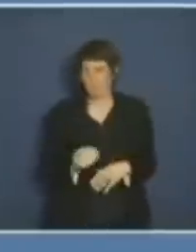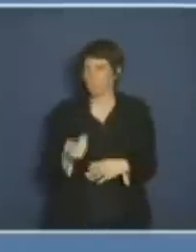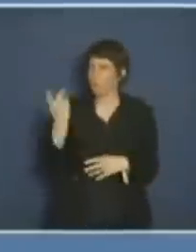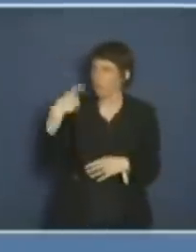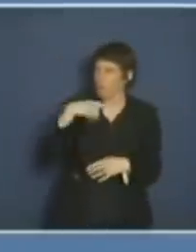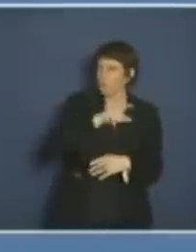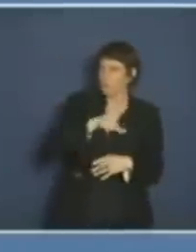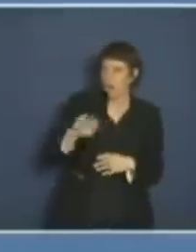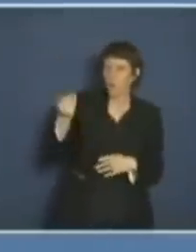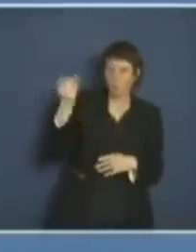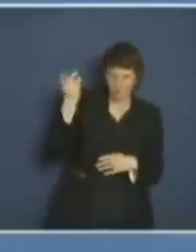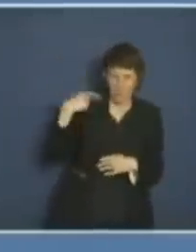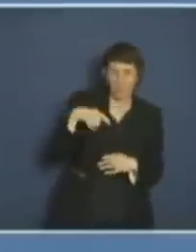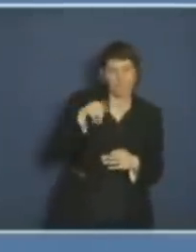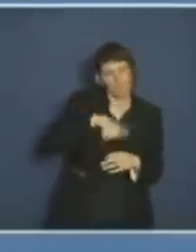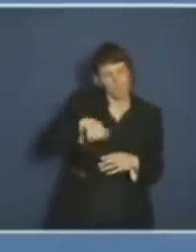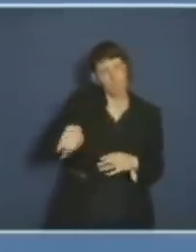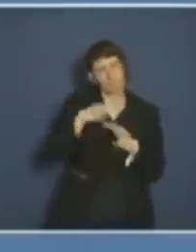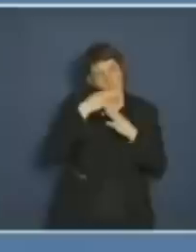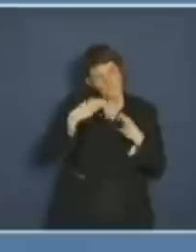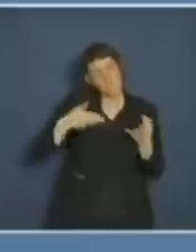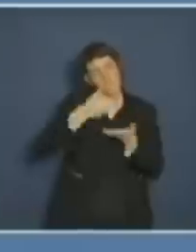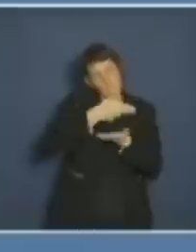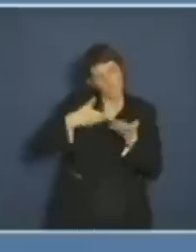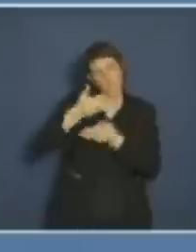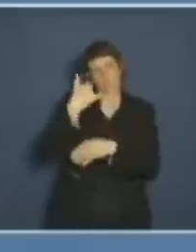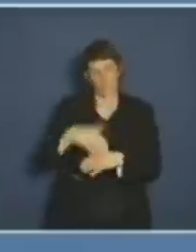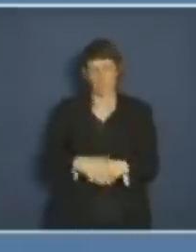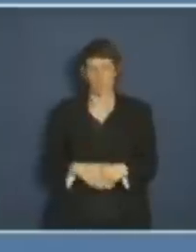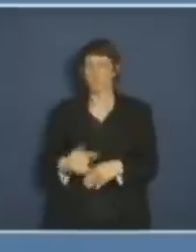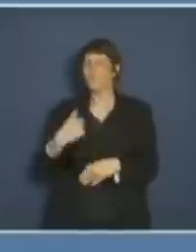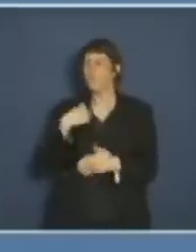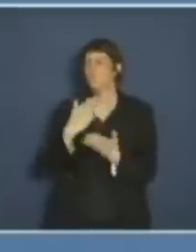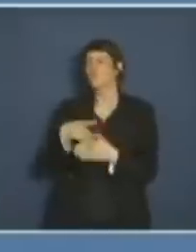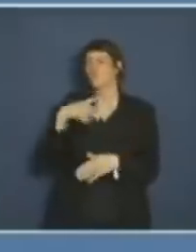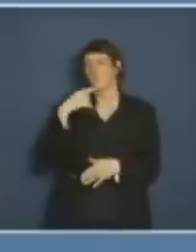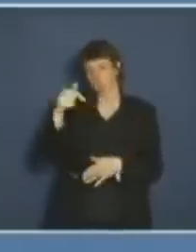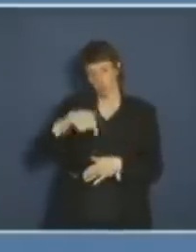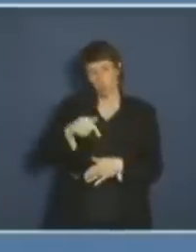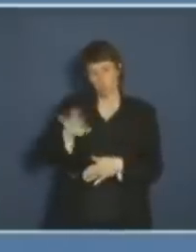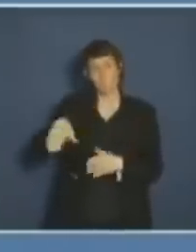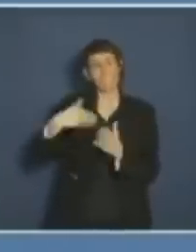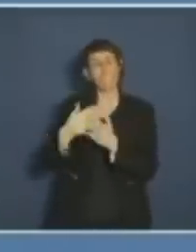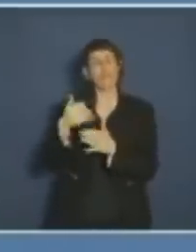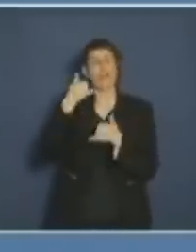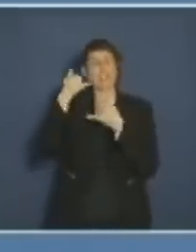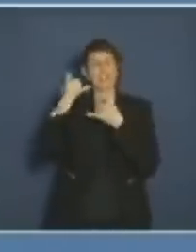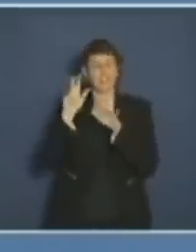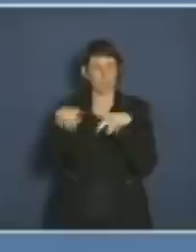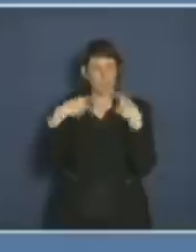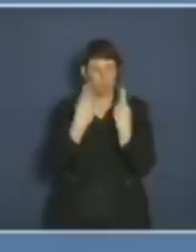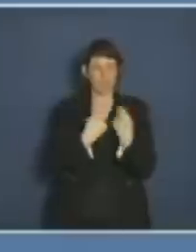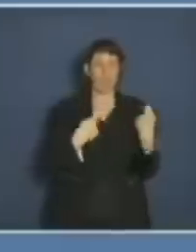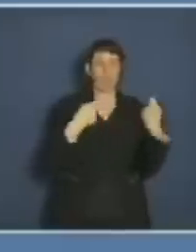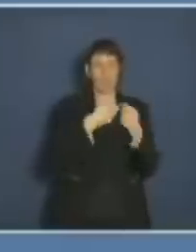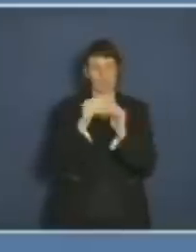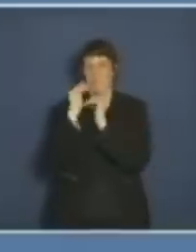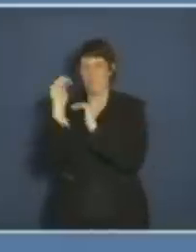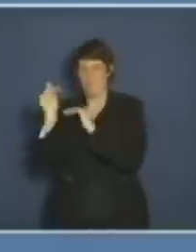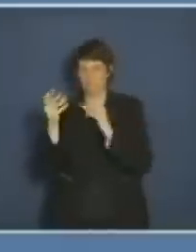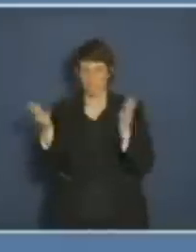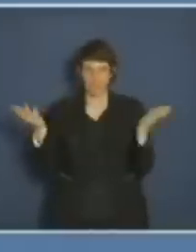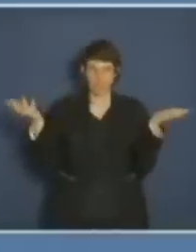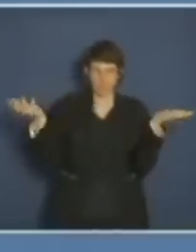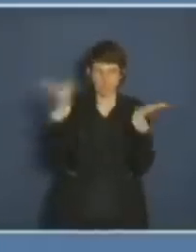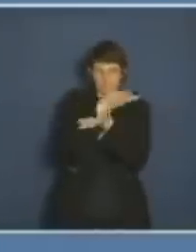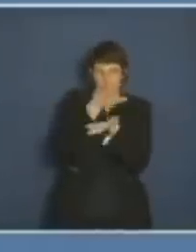Monaten sehr intensiv besprochen worden. Ich habe gesagt, heute gibt es eine Telefonkonferenz zwischen Bund und Ländern, um genau